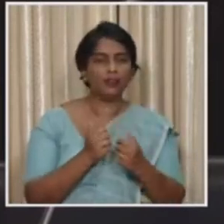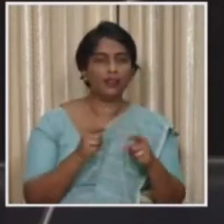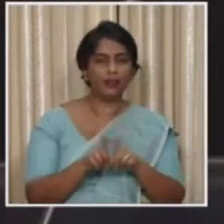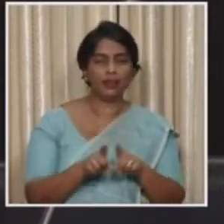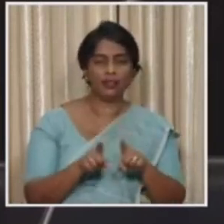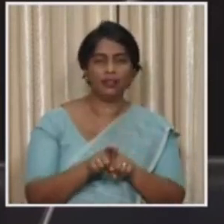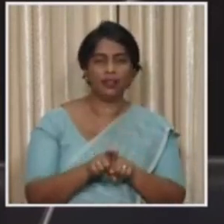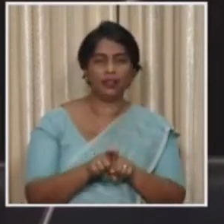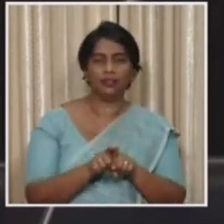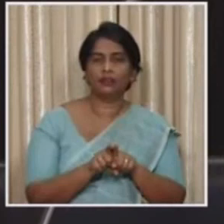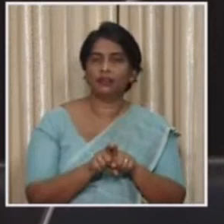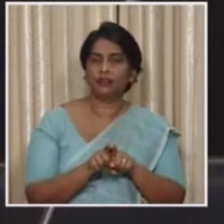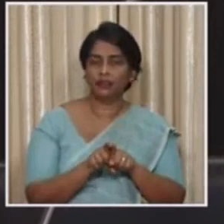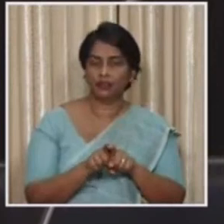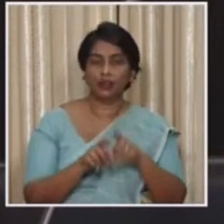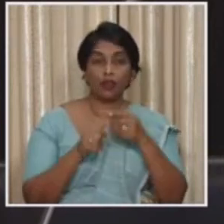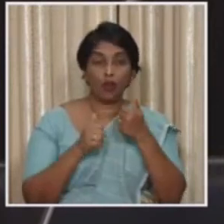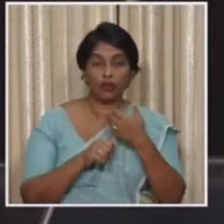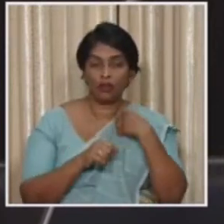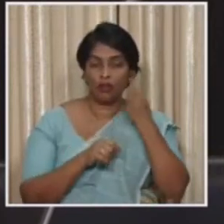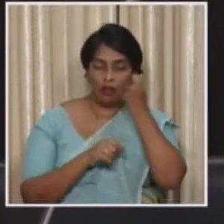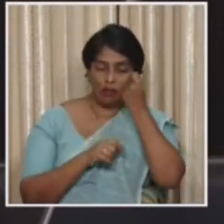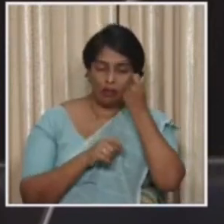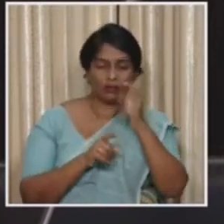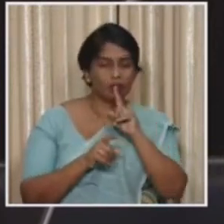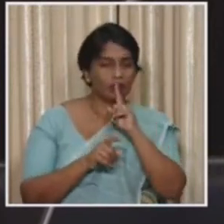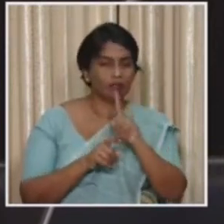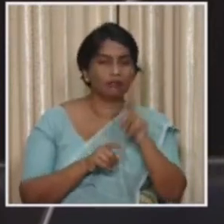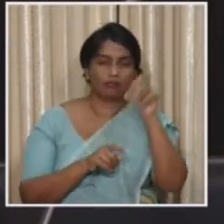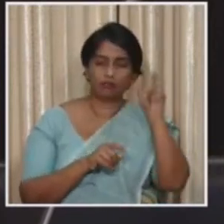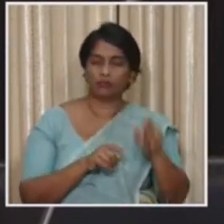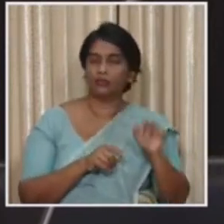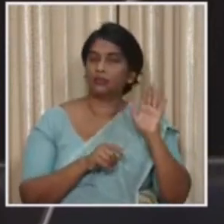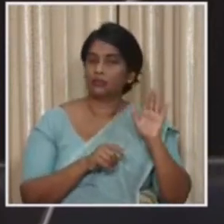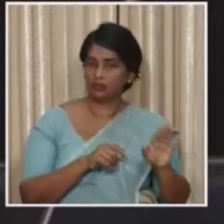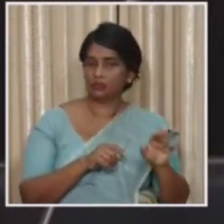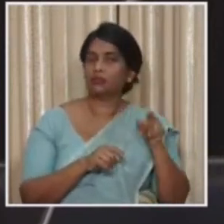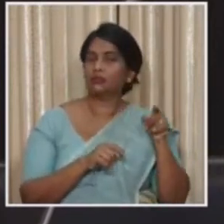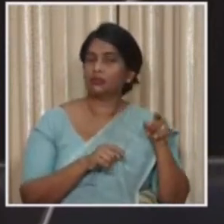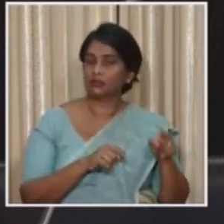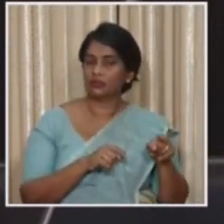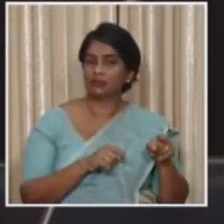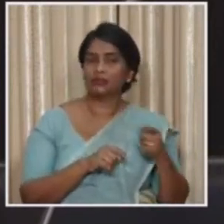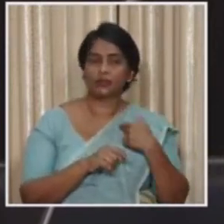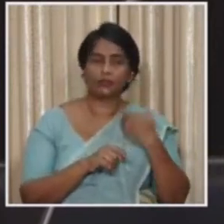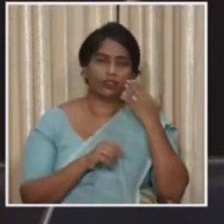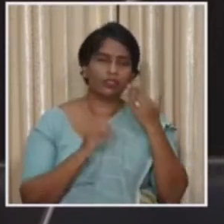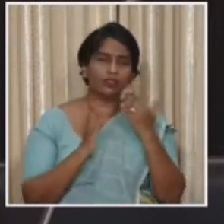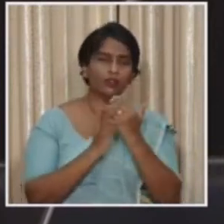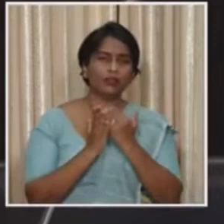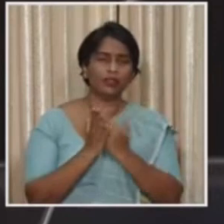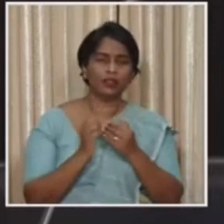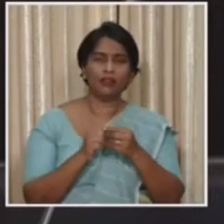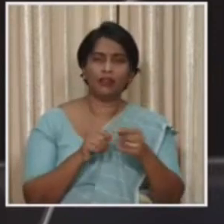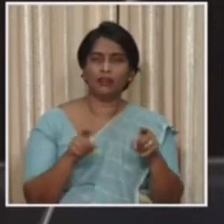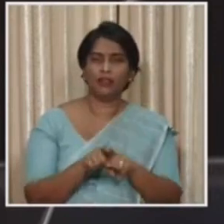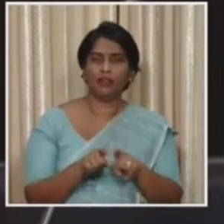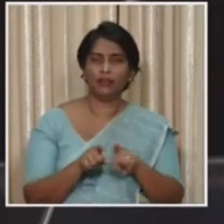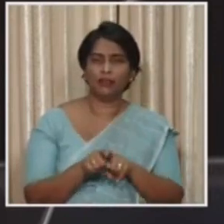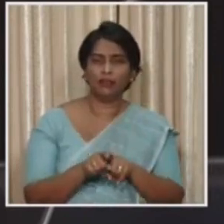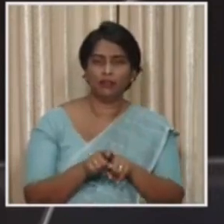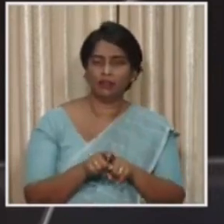செயல்படுகிறார். எனவே எதிர்காலம் அவருடைய எதிர்காலமும் சிறப்பாக அமைய இறைவனை பிரார்த்தித்து அவருடைய